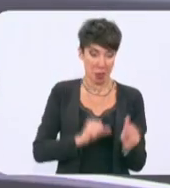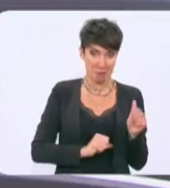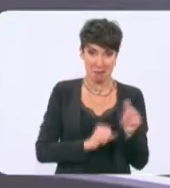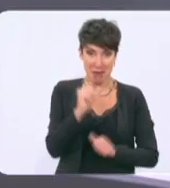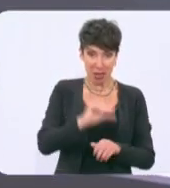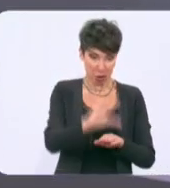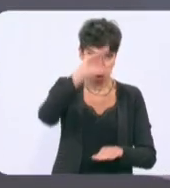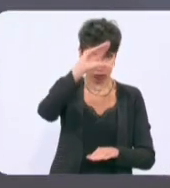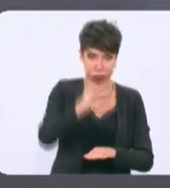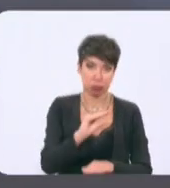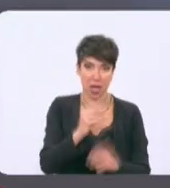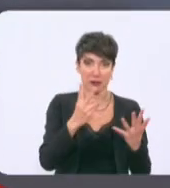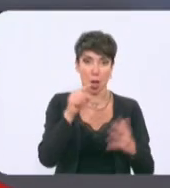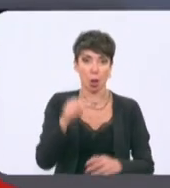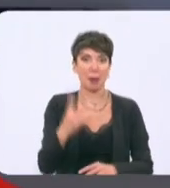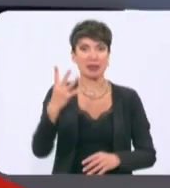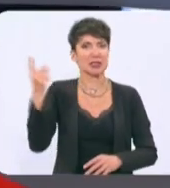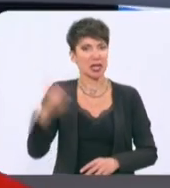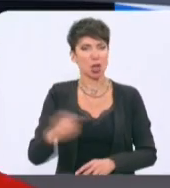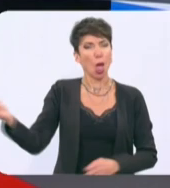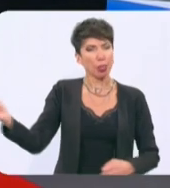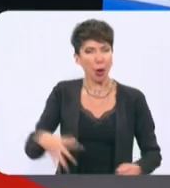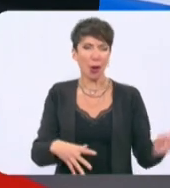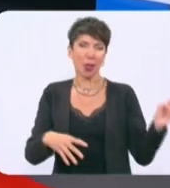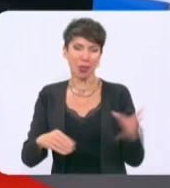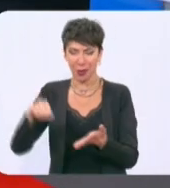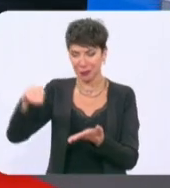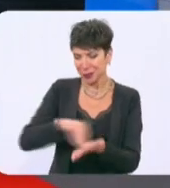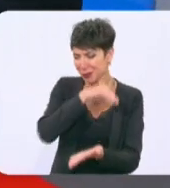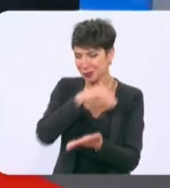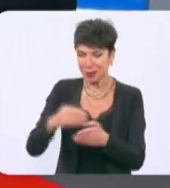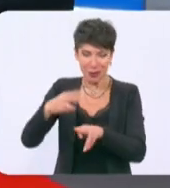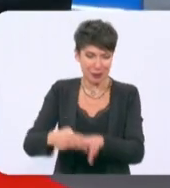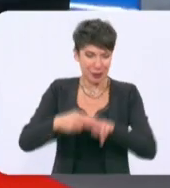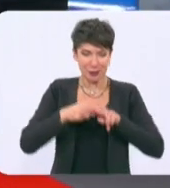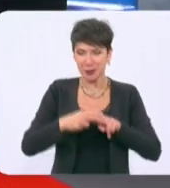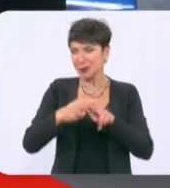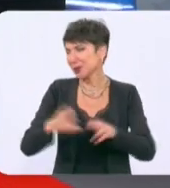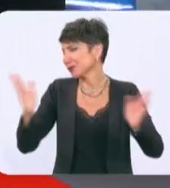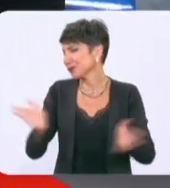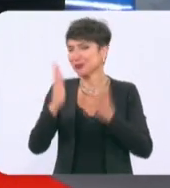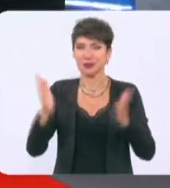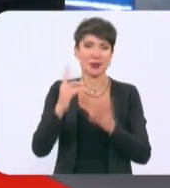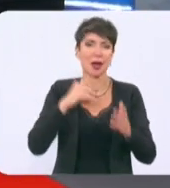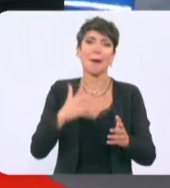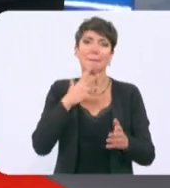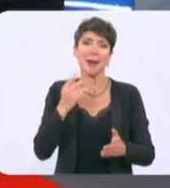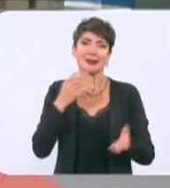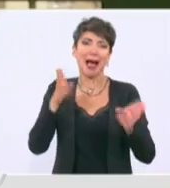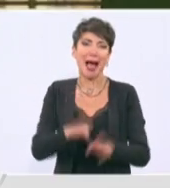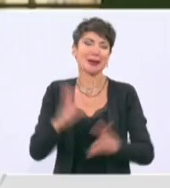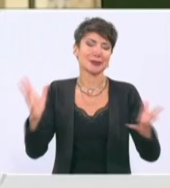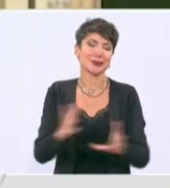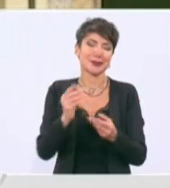7,4% παρά τα pass, τα bonus, όλα αυτά τα market pass, fuel pass ή τις όποιες αυξήσεις δόθηκαν. Πέρα το ότι